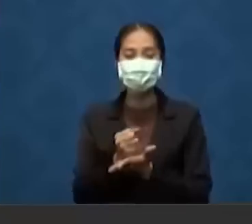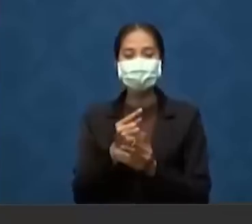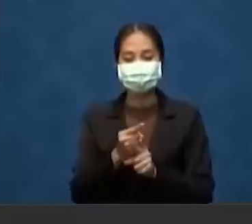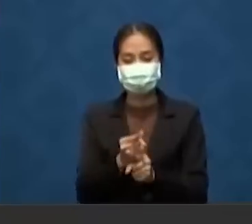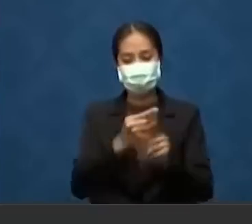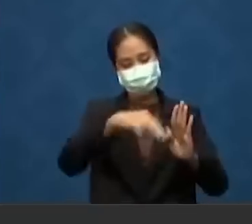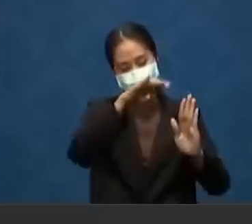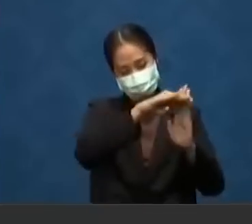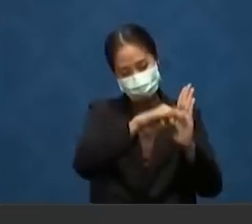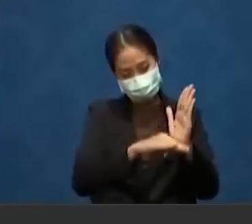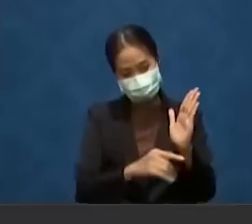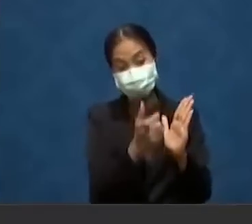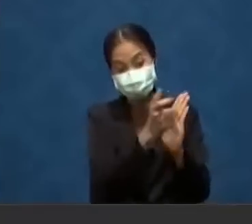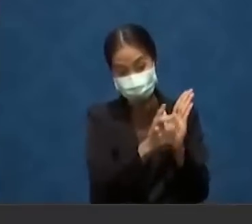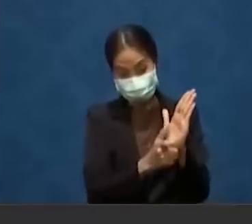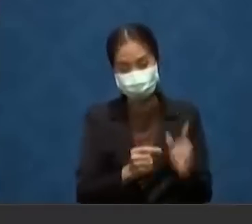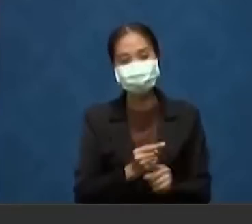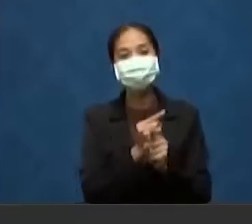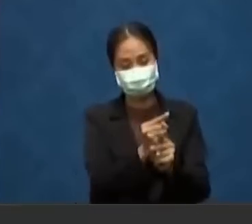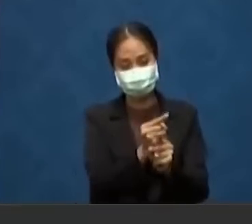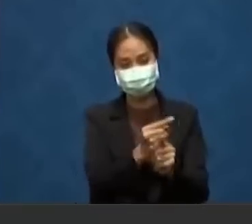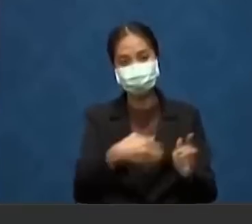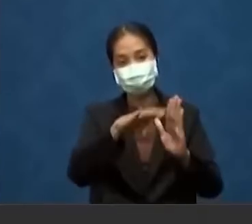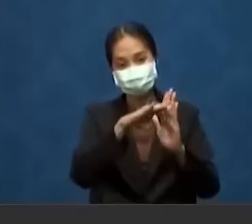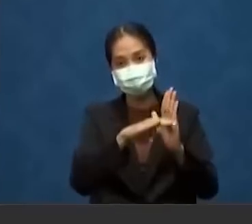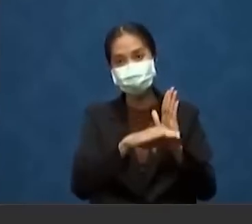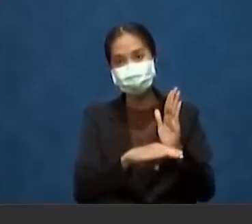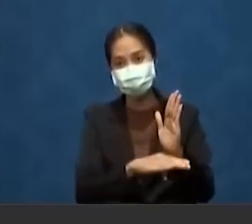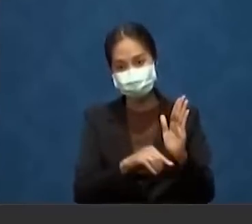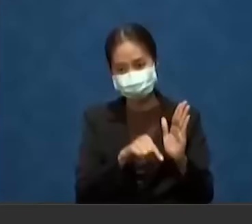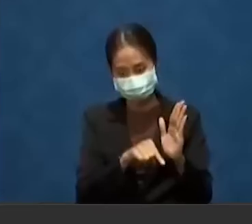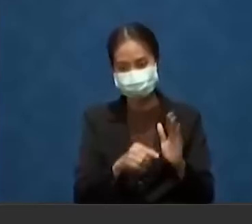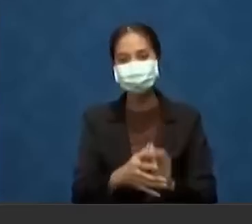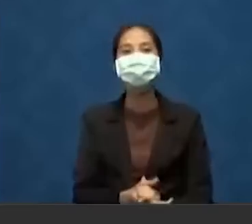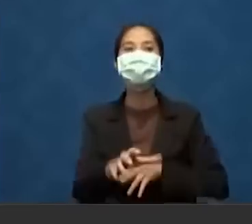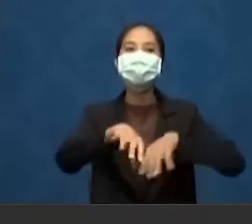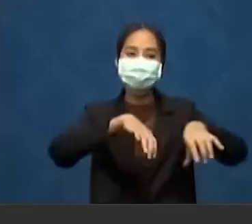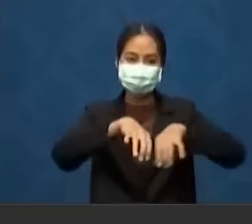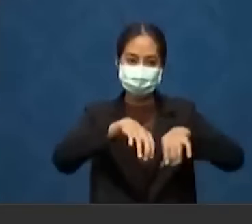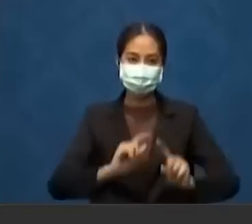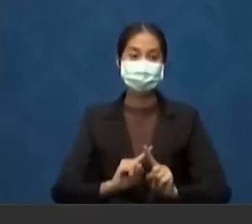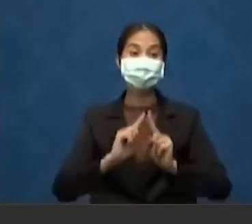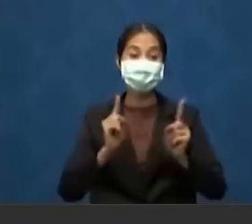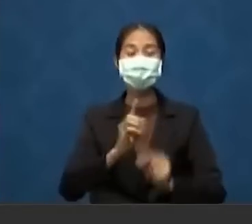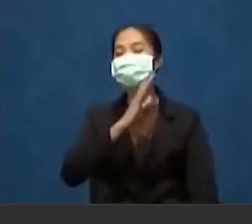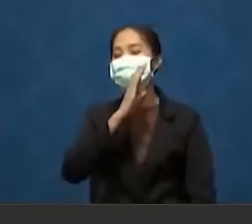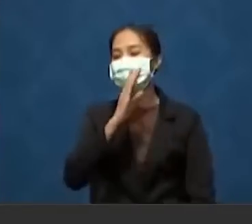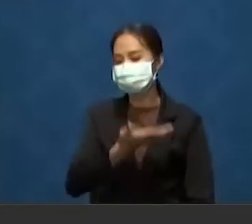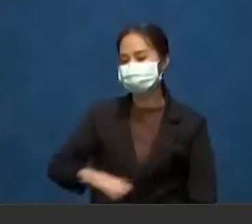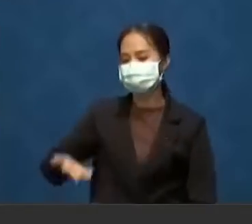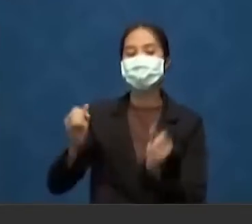ที่เหนf